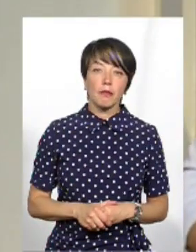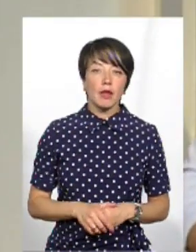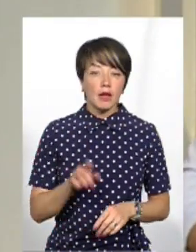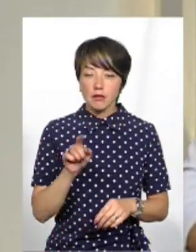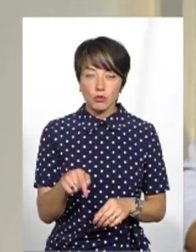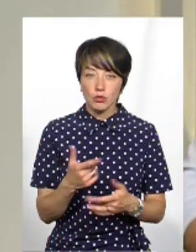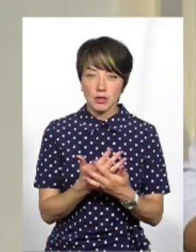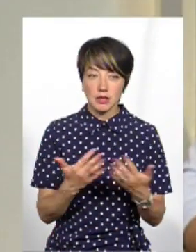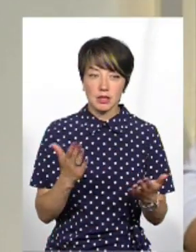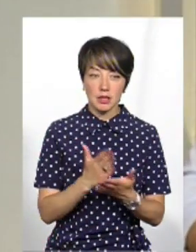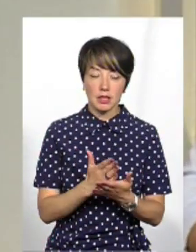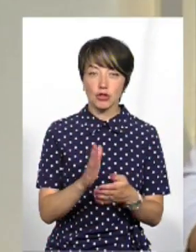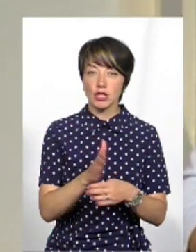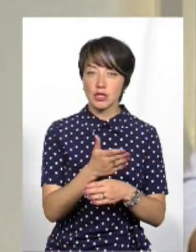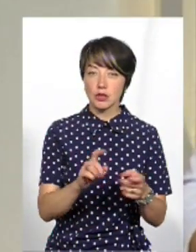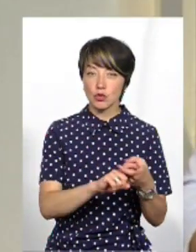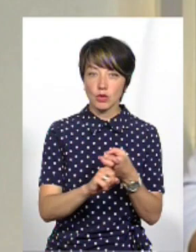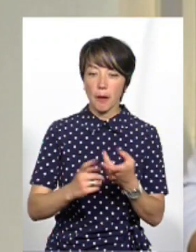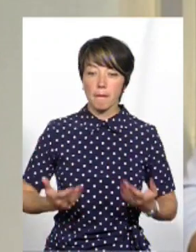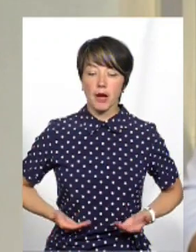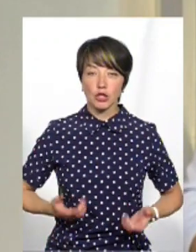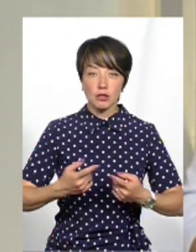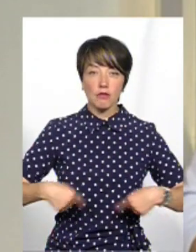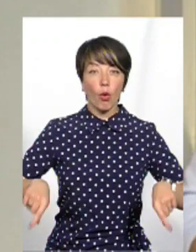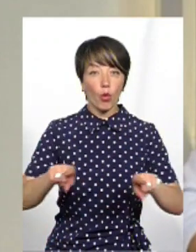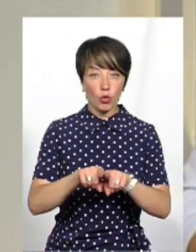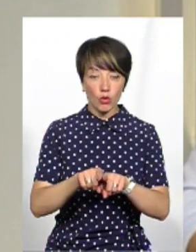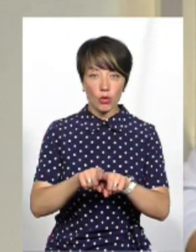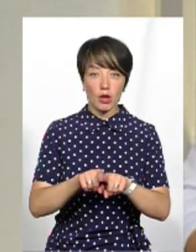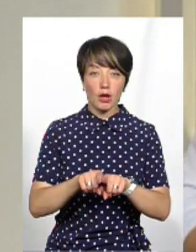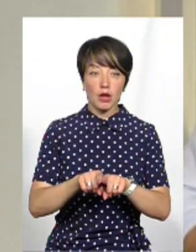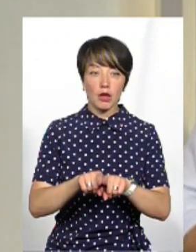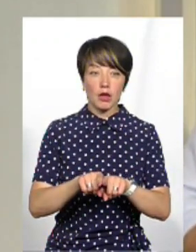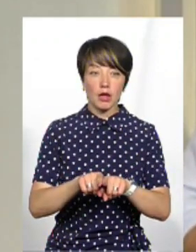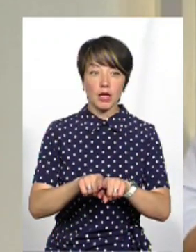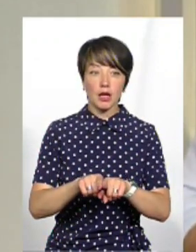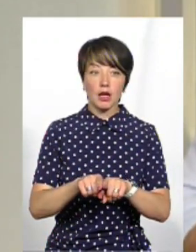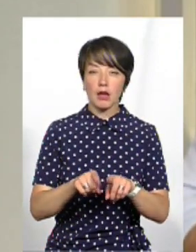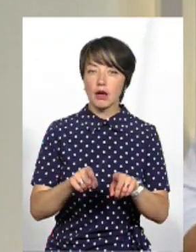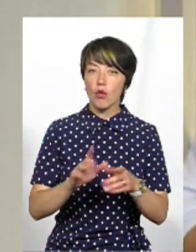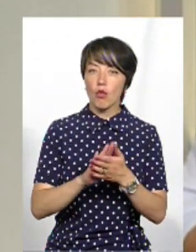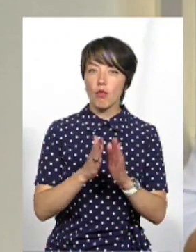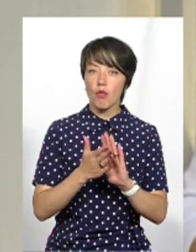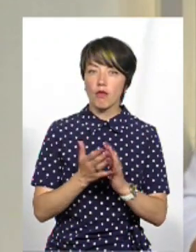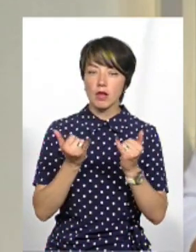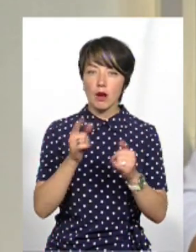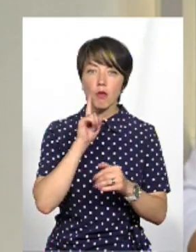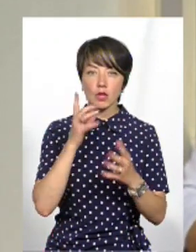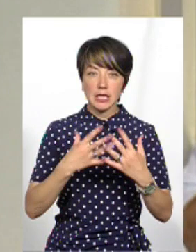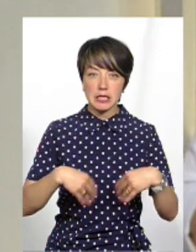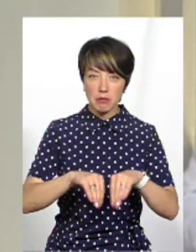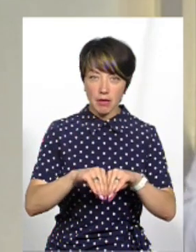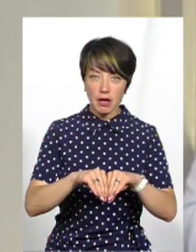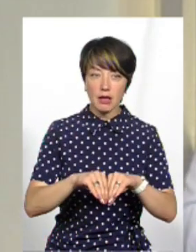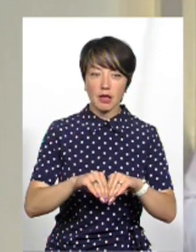Ну, тут є різне, якраз, ну, частина стосується мешканців округу, от, зокрема, сприятливі умови для молодих сімей. Він вказує і